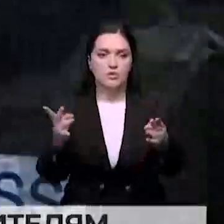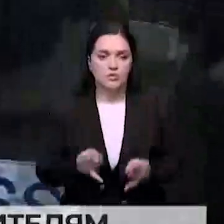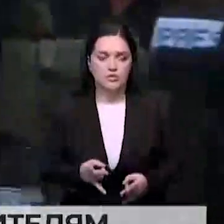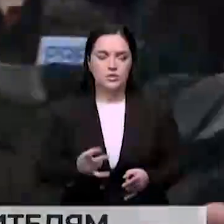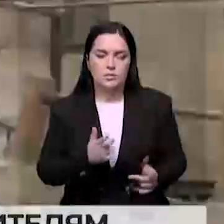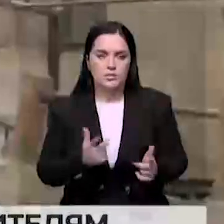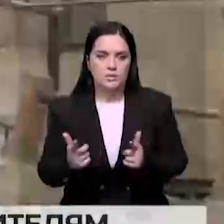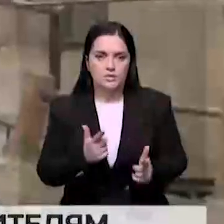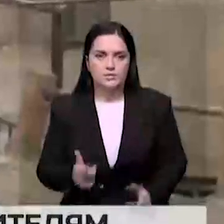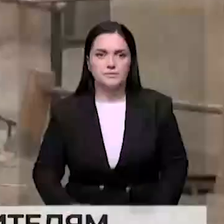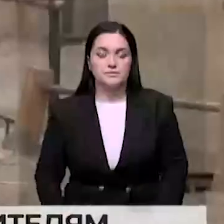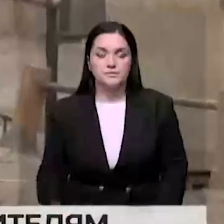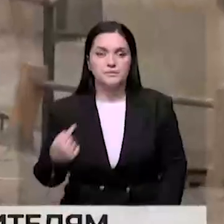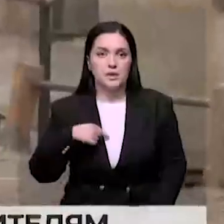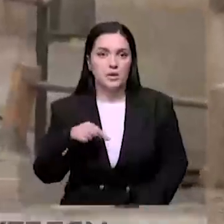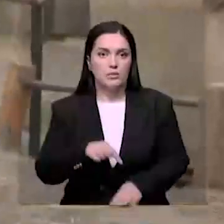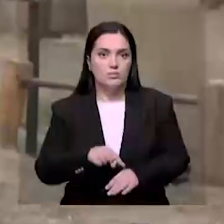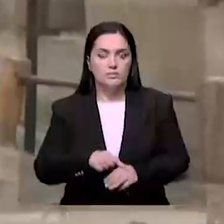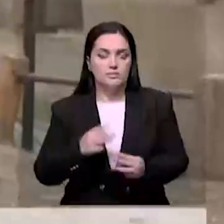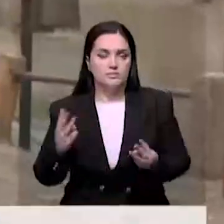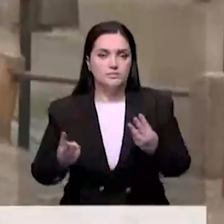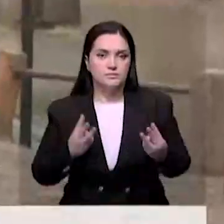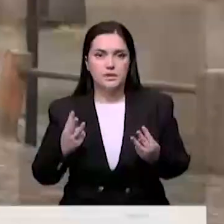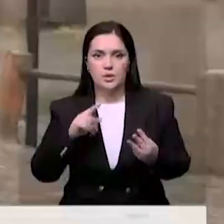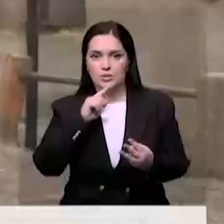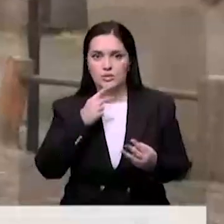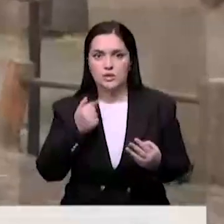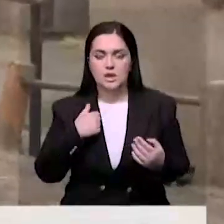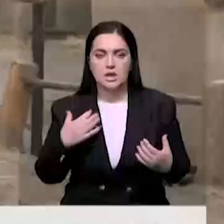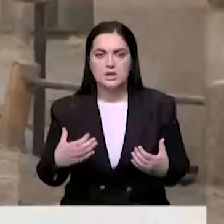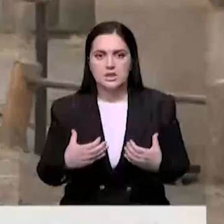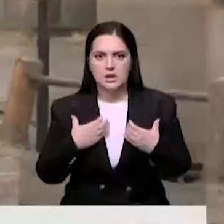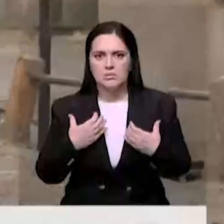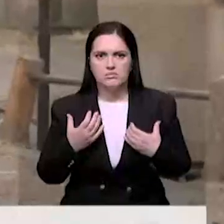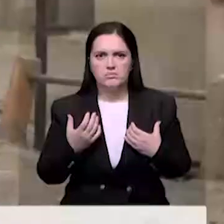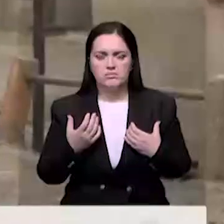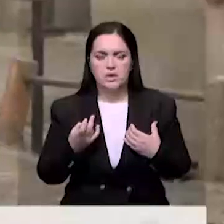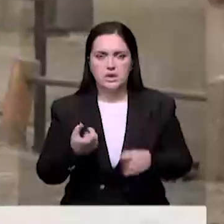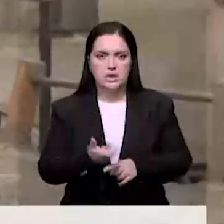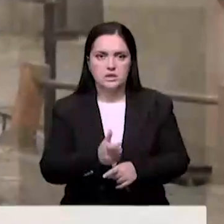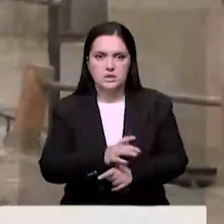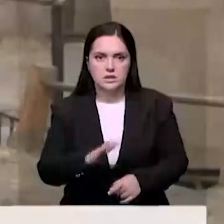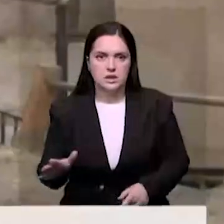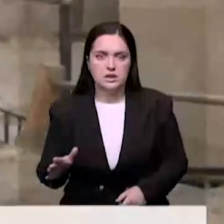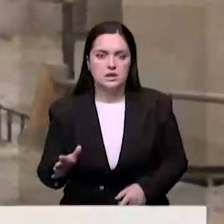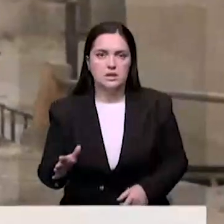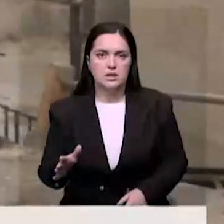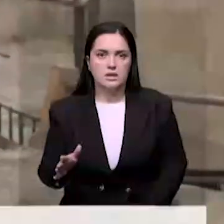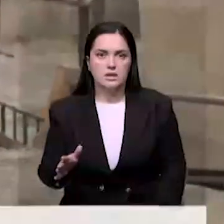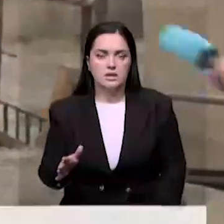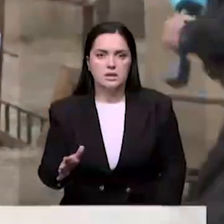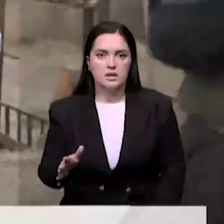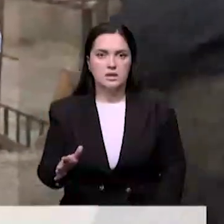нашей подготовки. Эмоцию передать сложно. Страшно было, но не так сильно. Конечно, мальчикам,